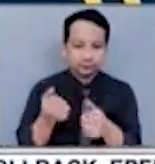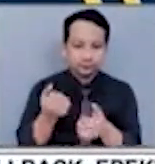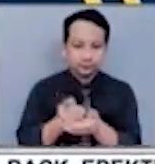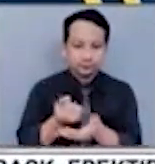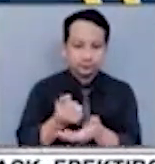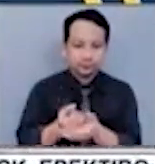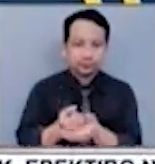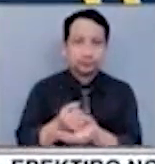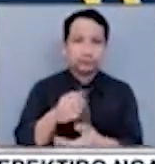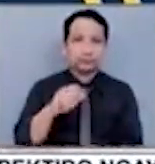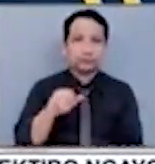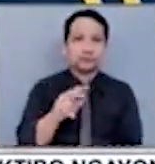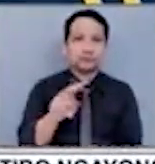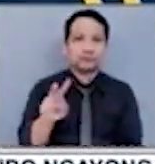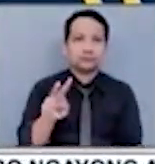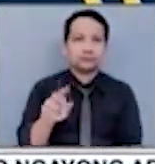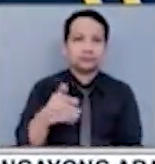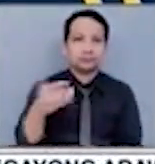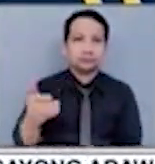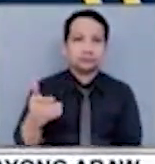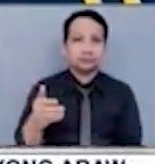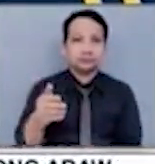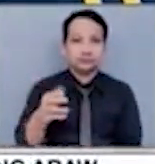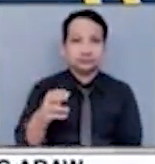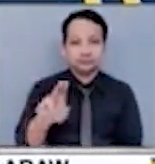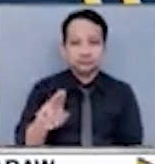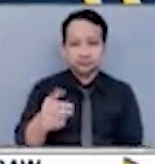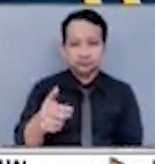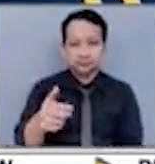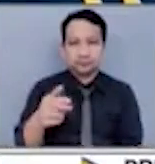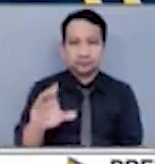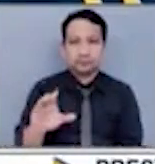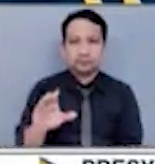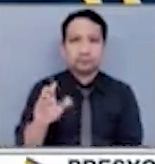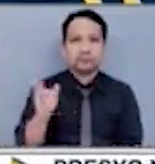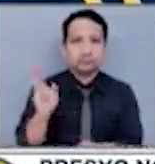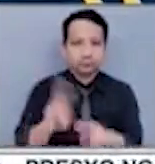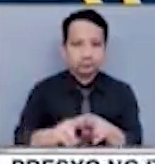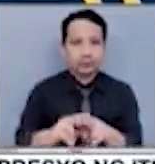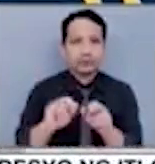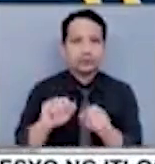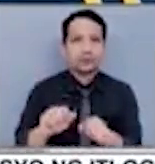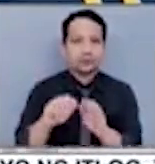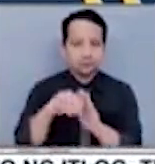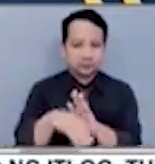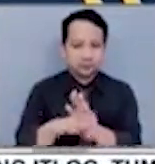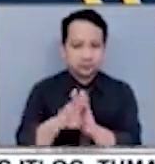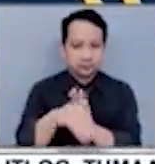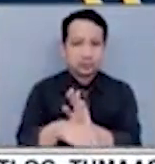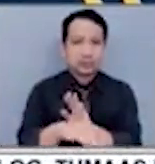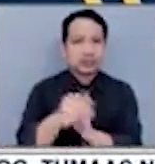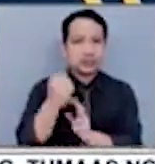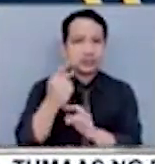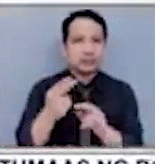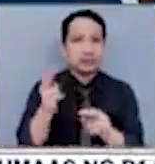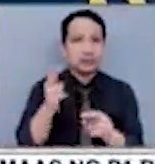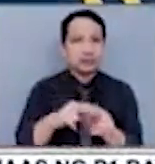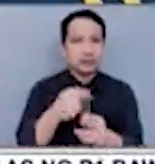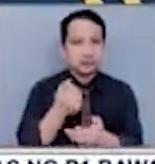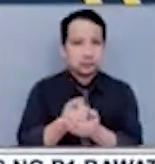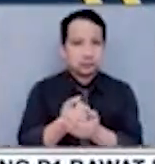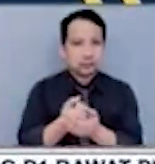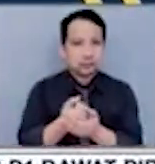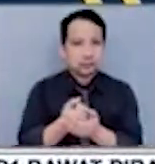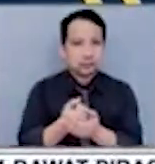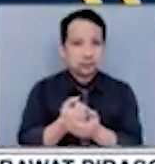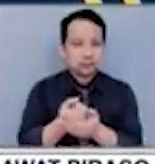na nagsulong ng Universal Healthcare Law, dapat lang ito dahil sa inflationary considerations o pagtaas ng mga bilihin. Tiniyak